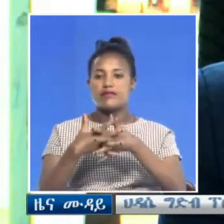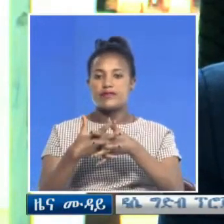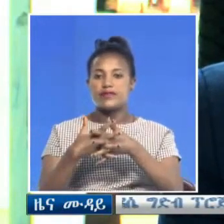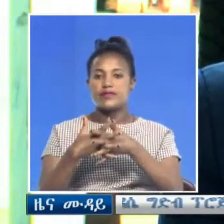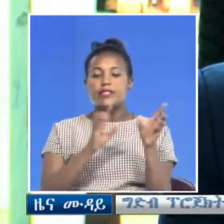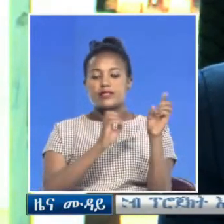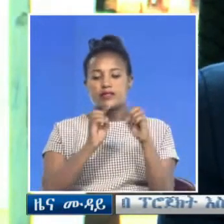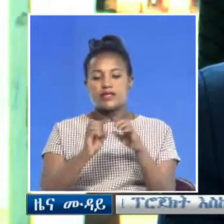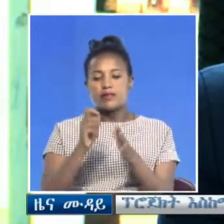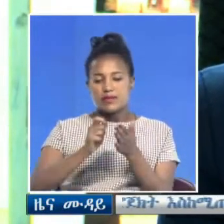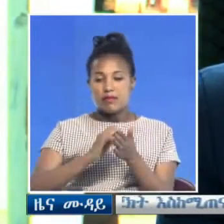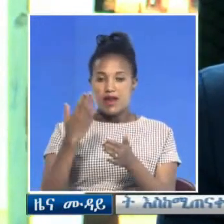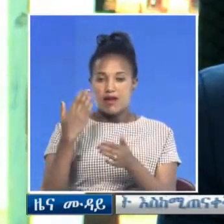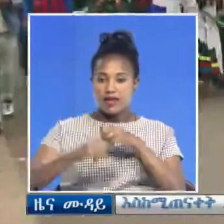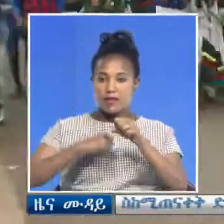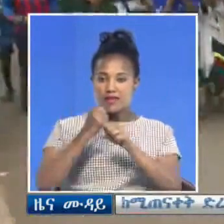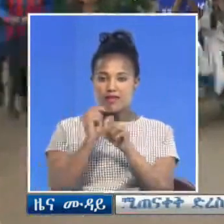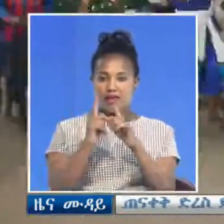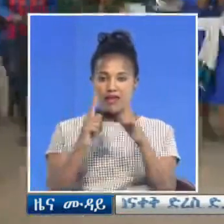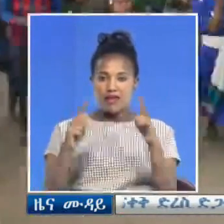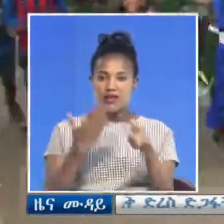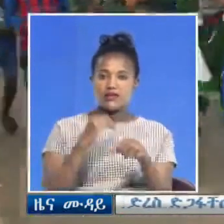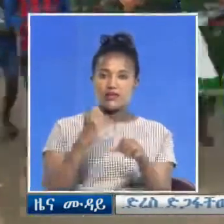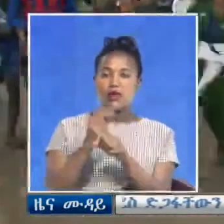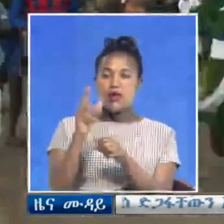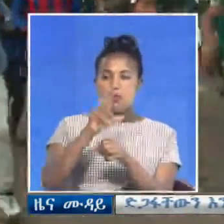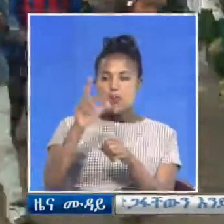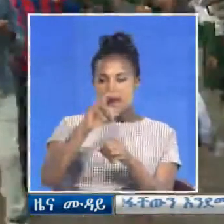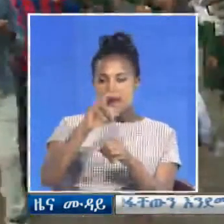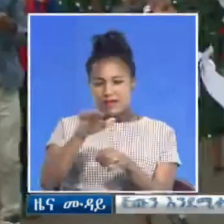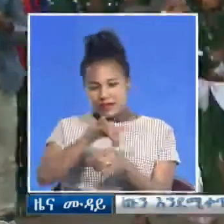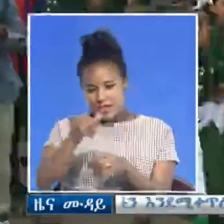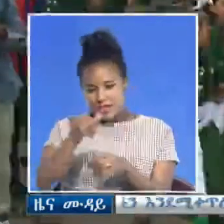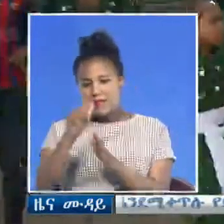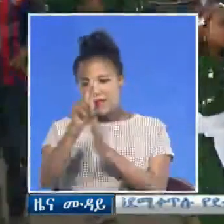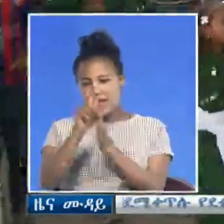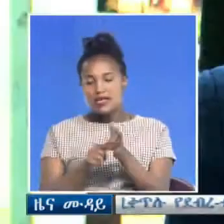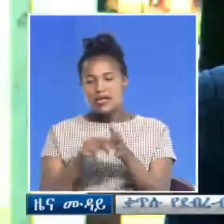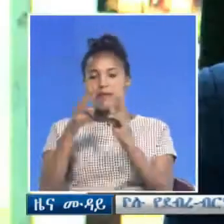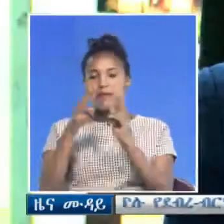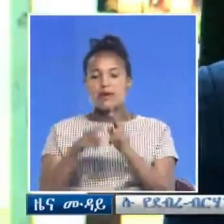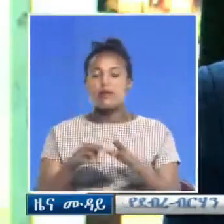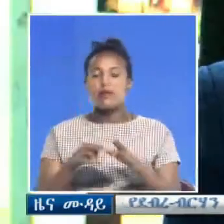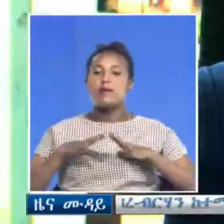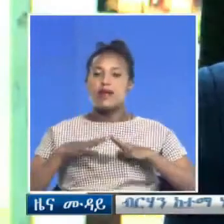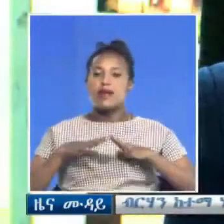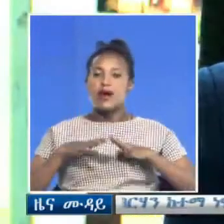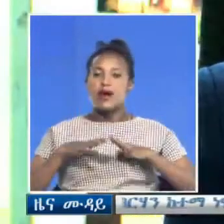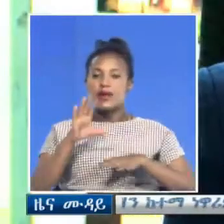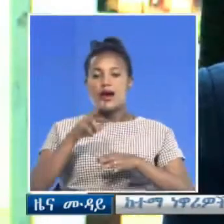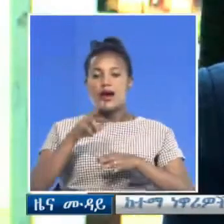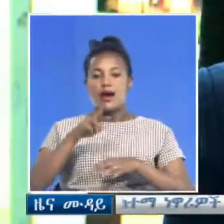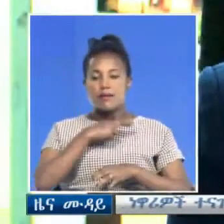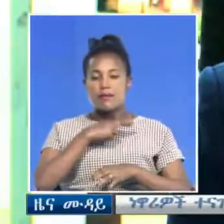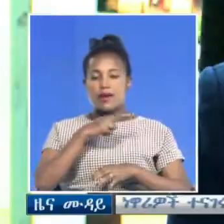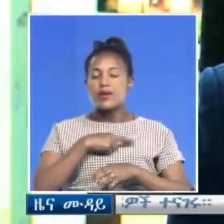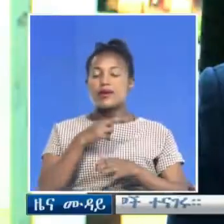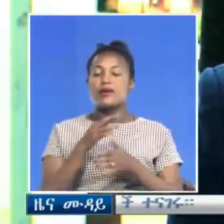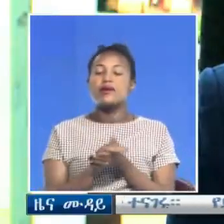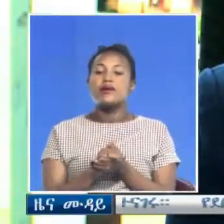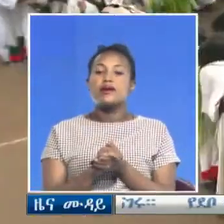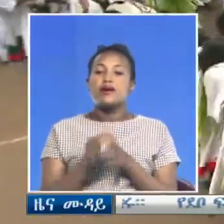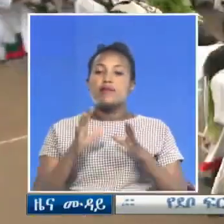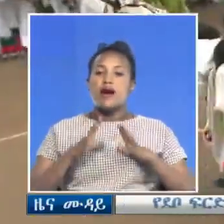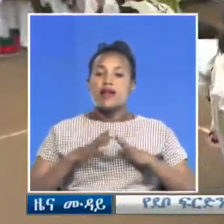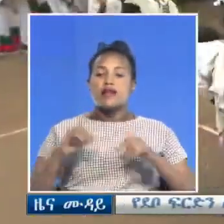ቅርስነት እንዲመዘገብ ባለፉት ዓመታት ትልቅ ስራ ተሰርቷል። ቡሄም በተመሳሳይ መልኩ በነሐሴ ወር ከሚከበሩት ባህላዊ እና ሃይማኖታዊ